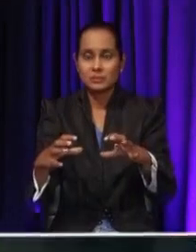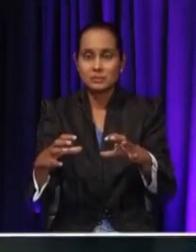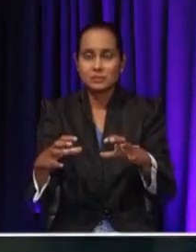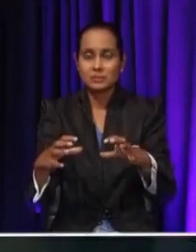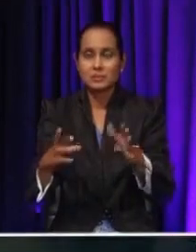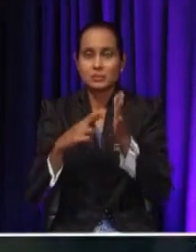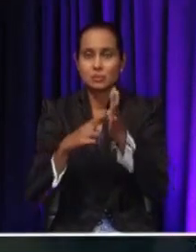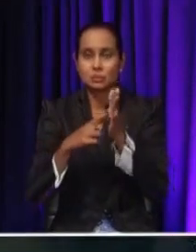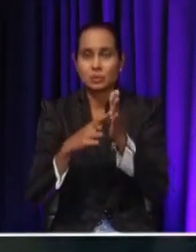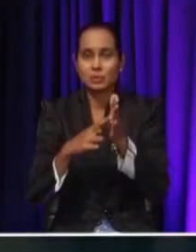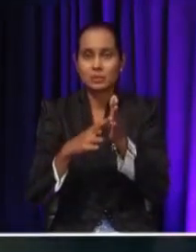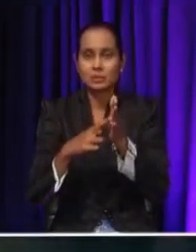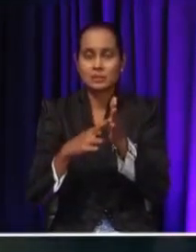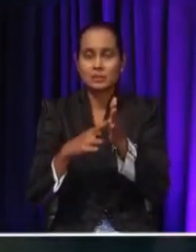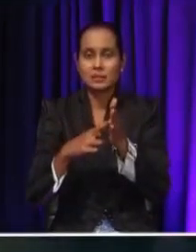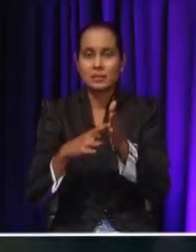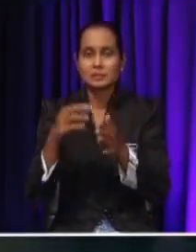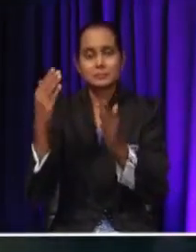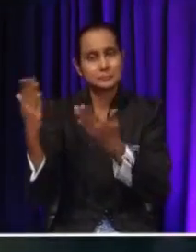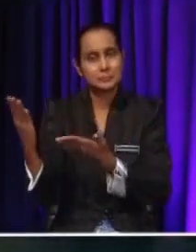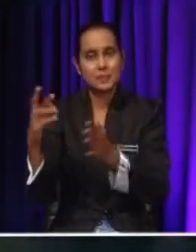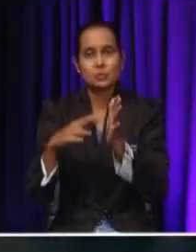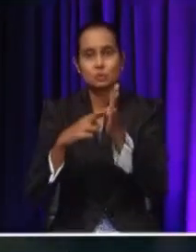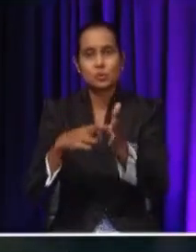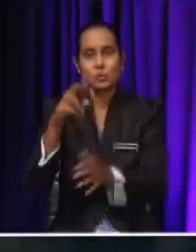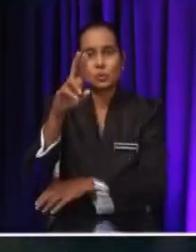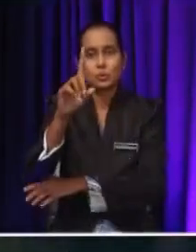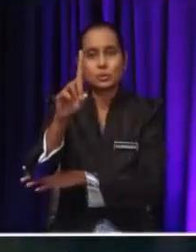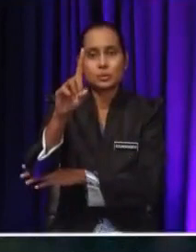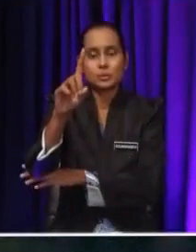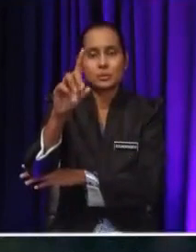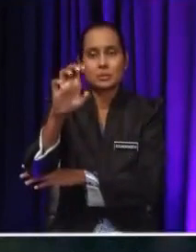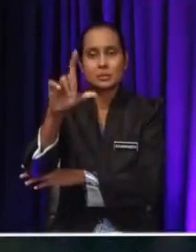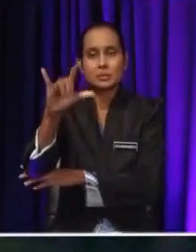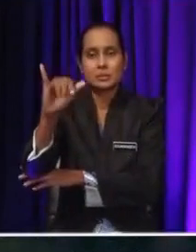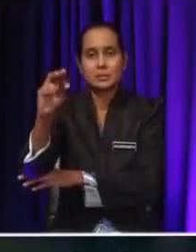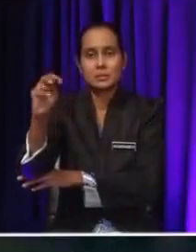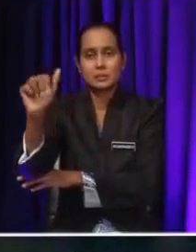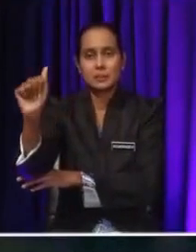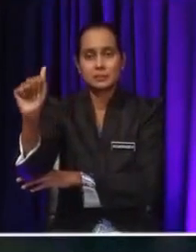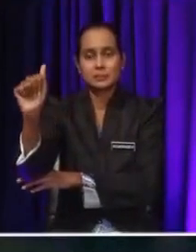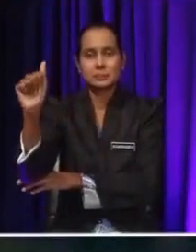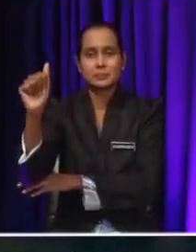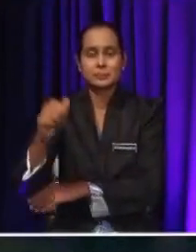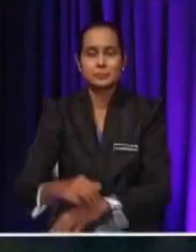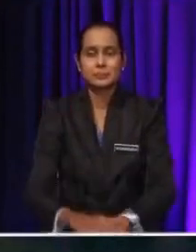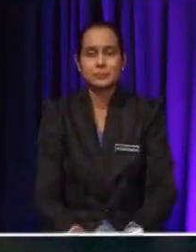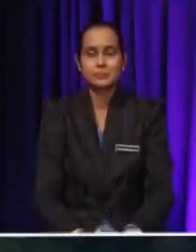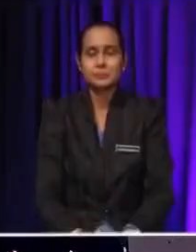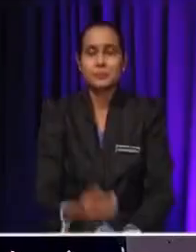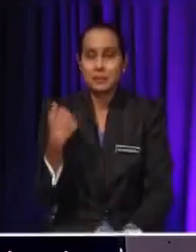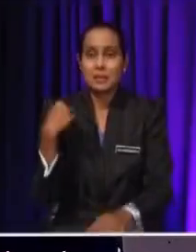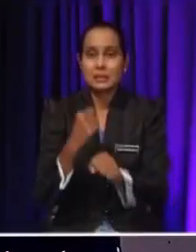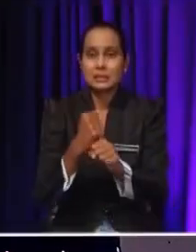baru rujukan yaitu dipelantar delima KPN dan saya ada kerja untuk anak murid saya Hah silakan satu risalah